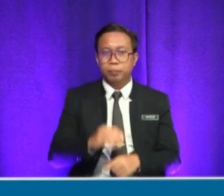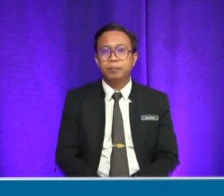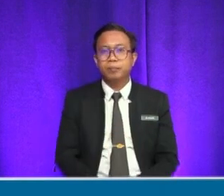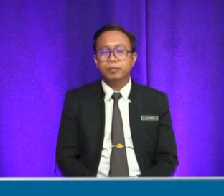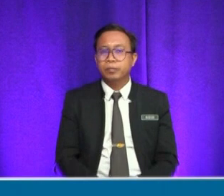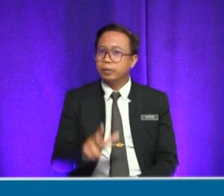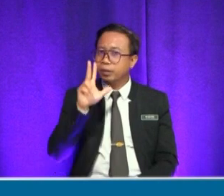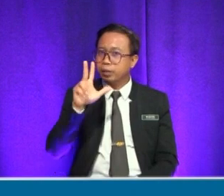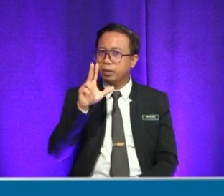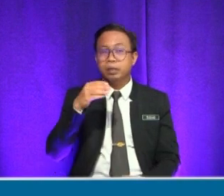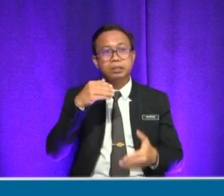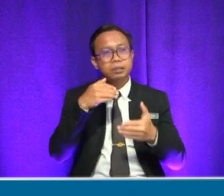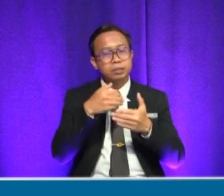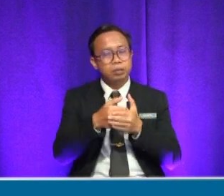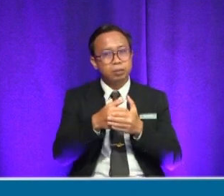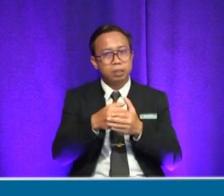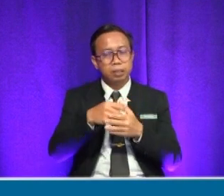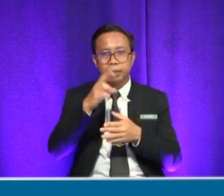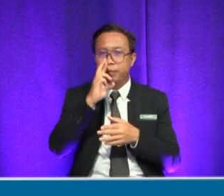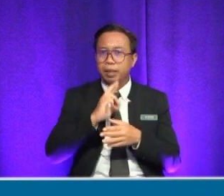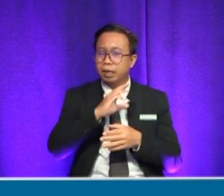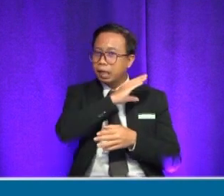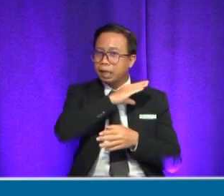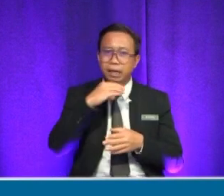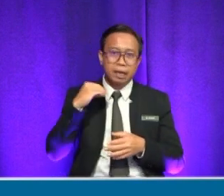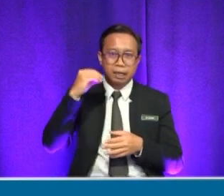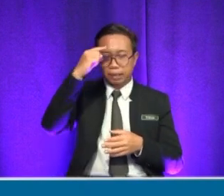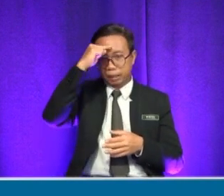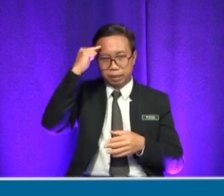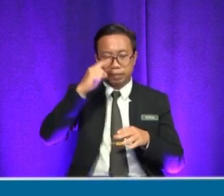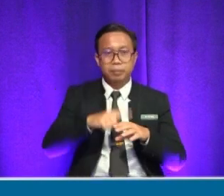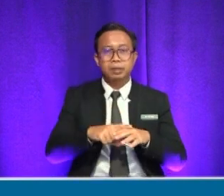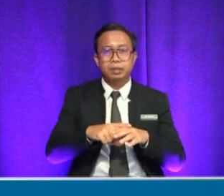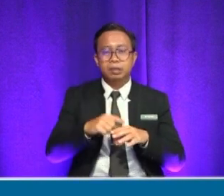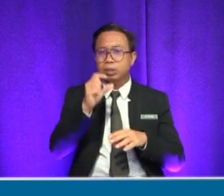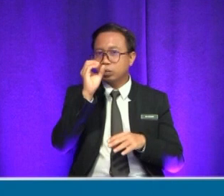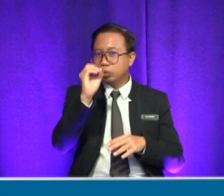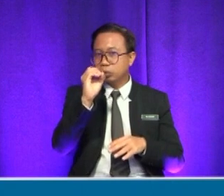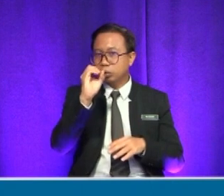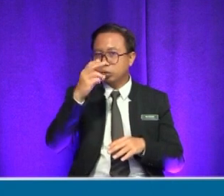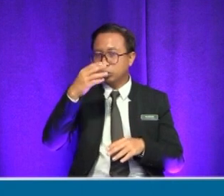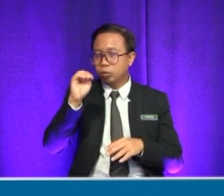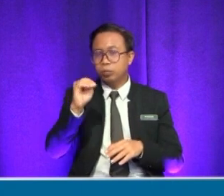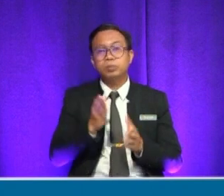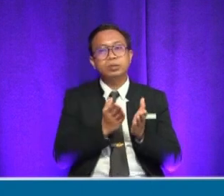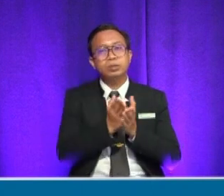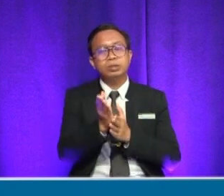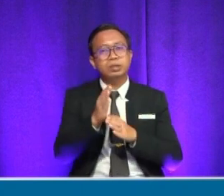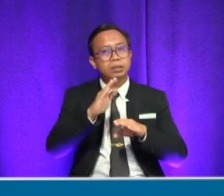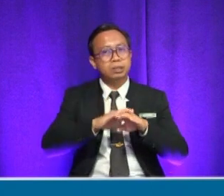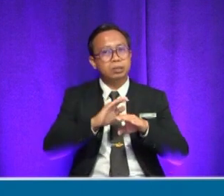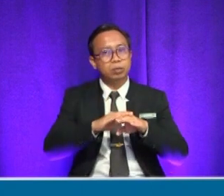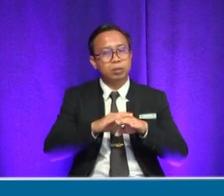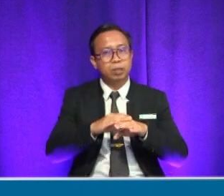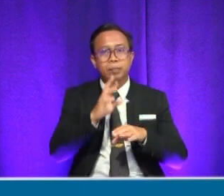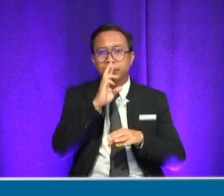yang ketiga sentuhkan prob merah dan prob hitam dan laraskan jarum penunjuk pada kedudukan 0 ohm. Okey, seterusnya sentuhkan prob